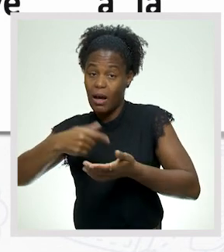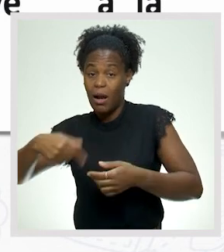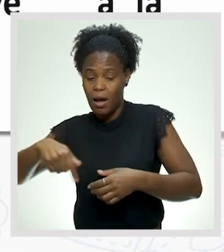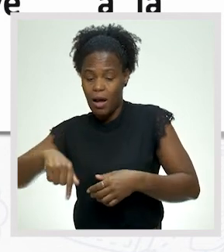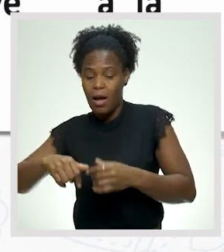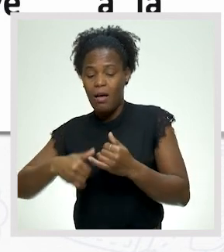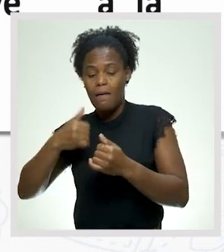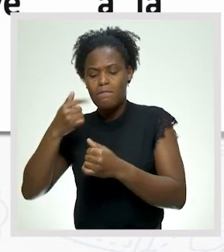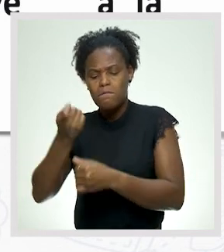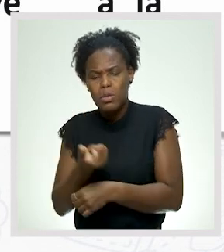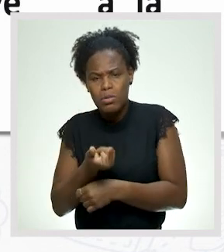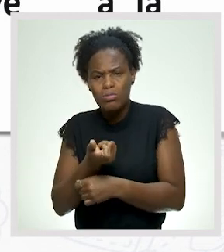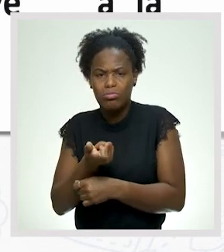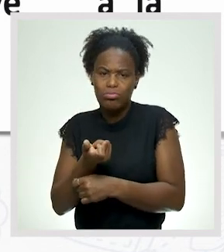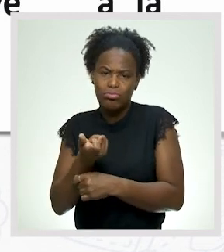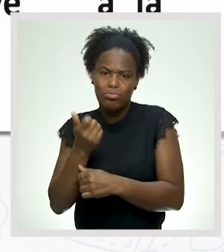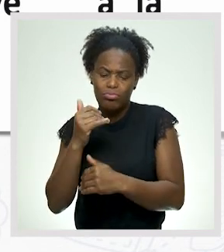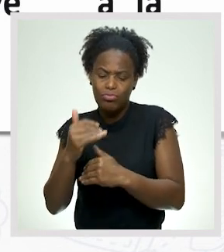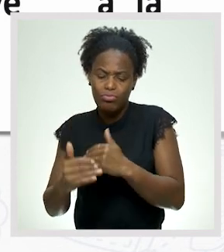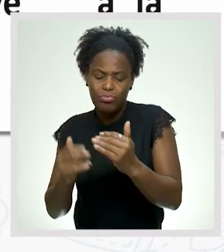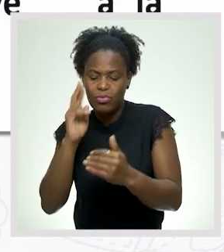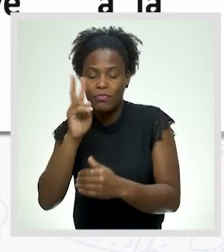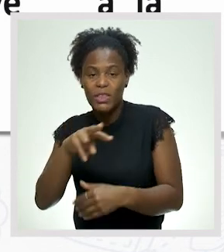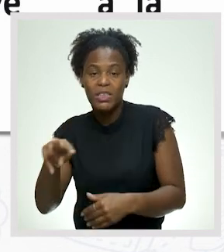Un peu déçu de nos visites.